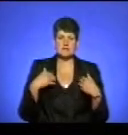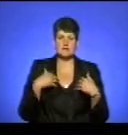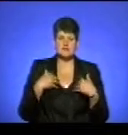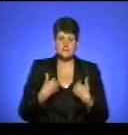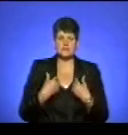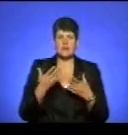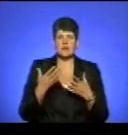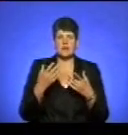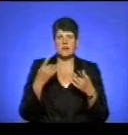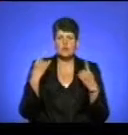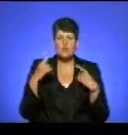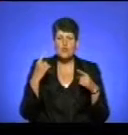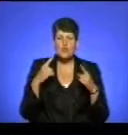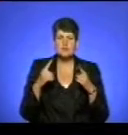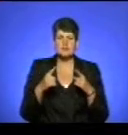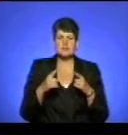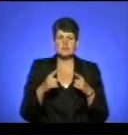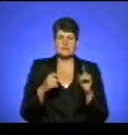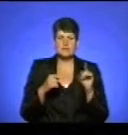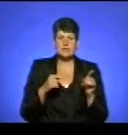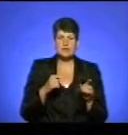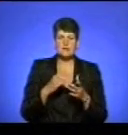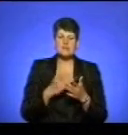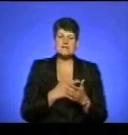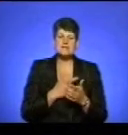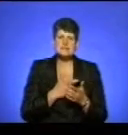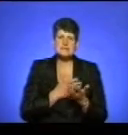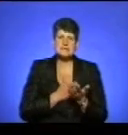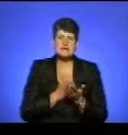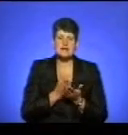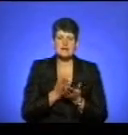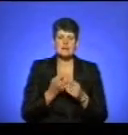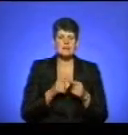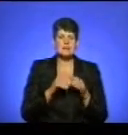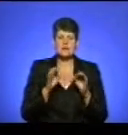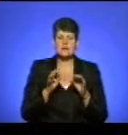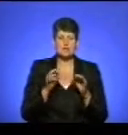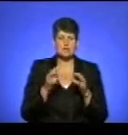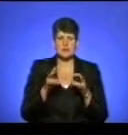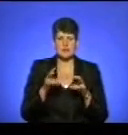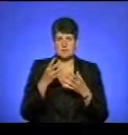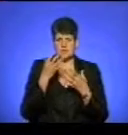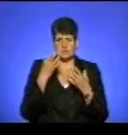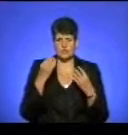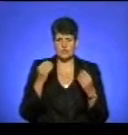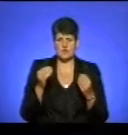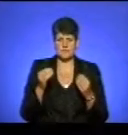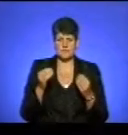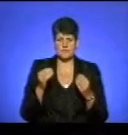всього. Творчість, вона йде з серця. І це ніколи не потрібно забувати,